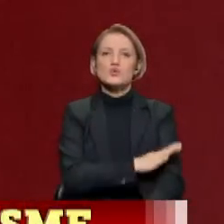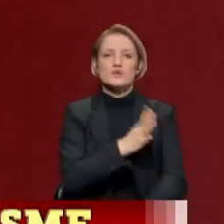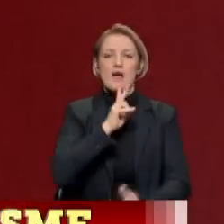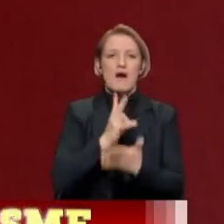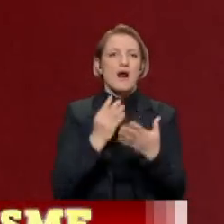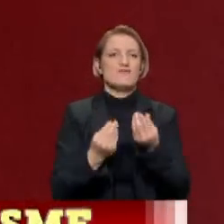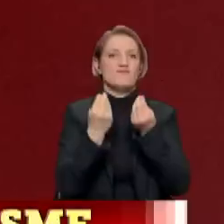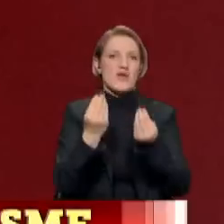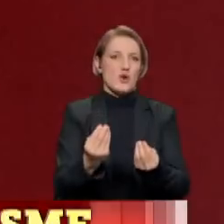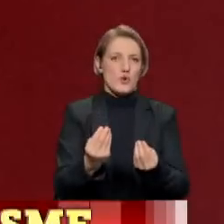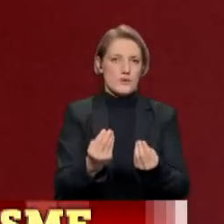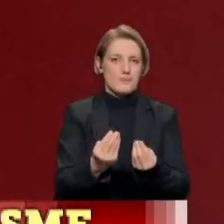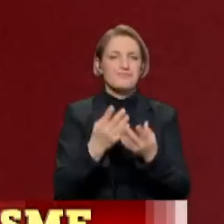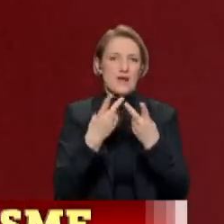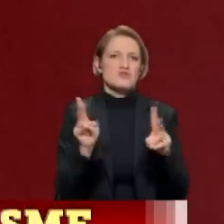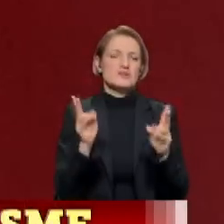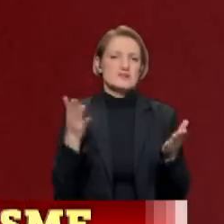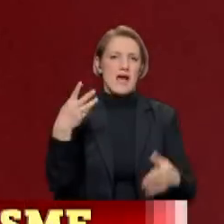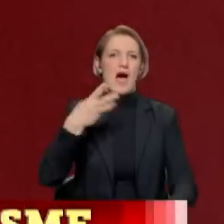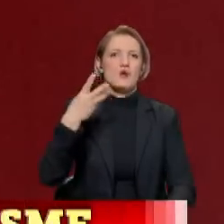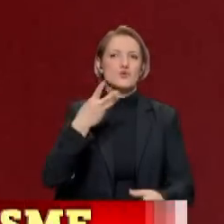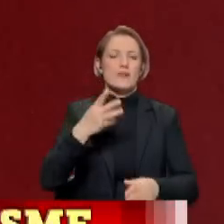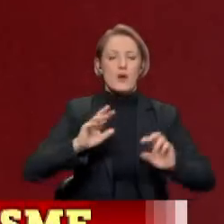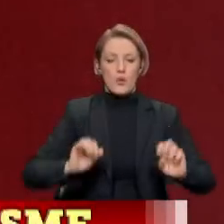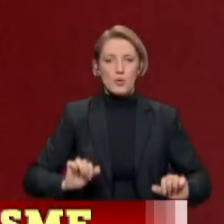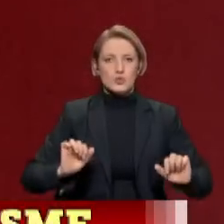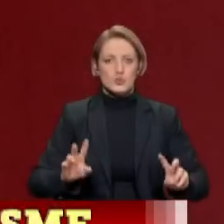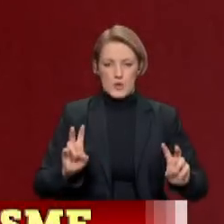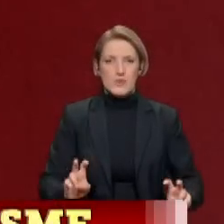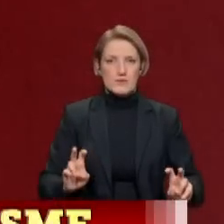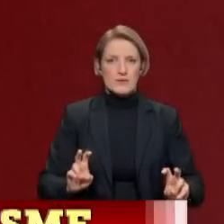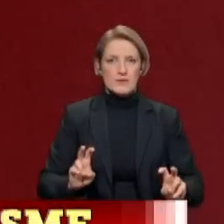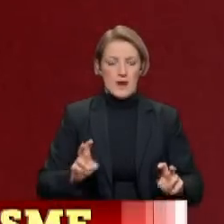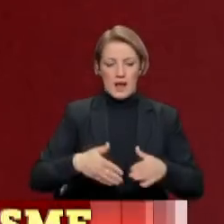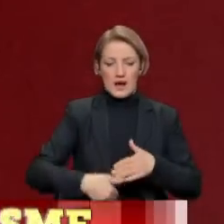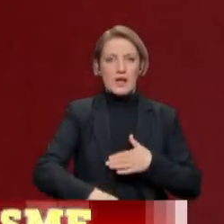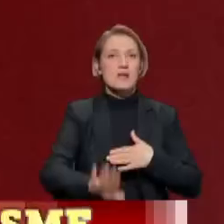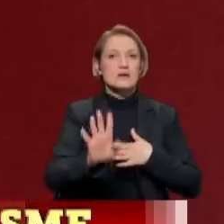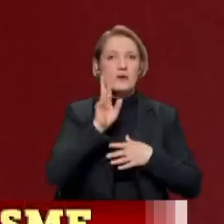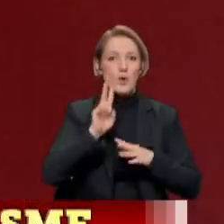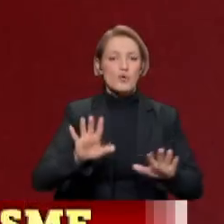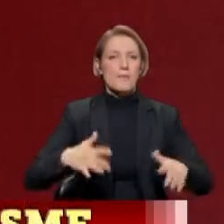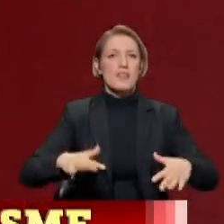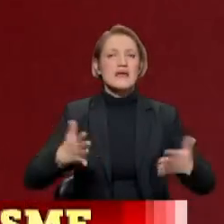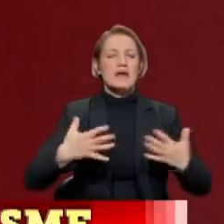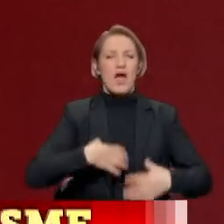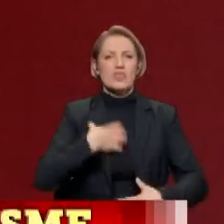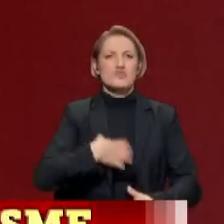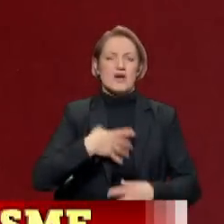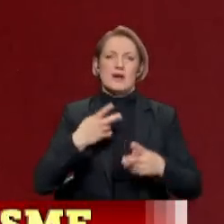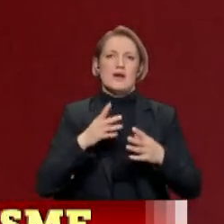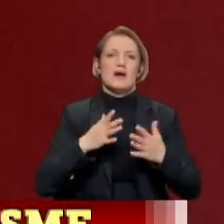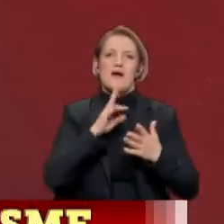kararlar veriyor. Ve açıkçası Erdoğan artık koltuğun altından kayıp gittiğini gördüğü için de panikle ve endişeyle kararlar